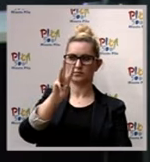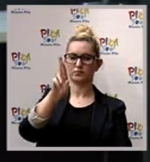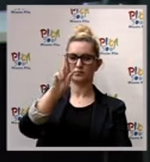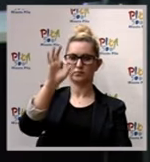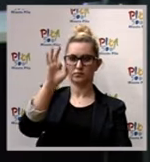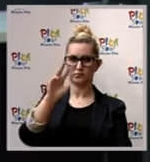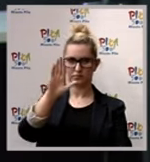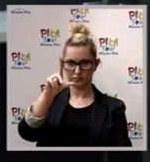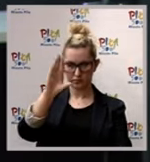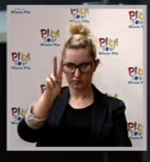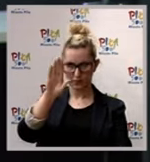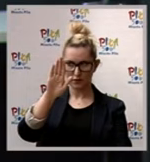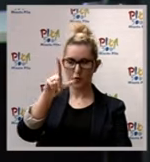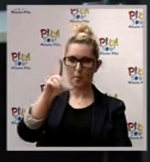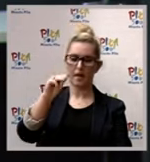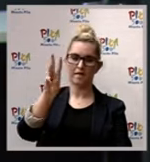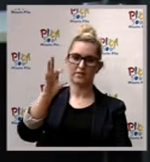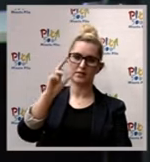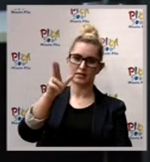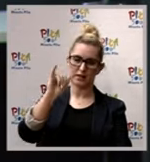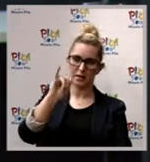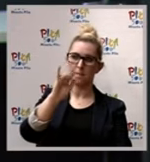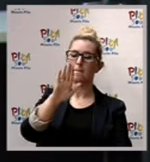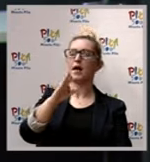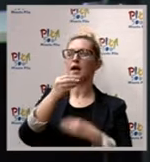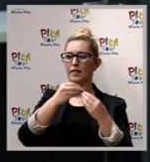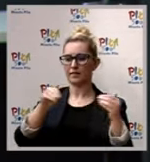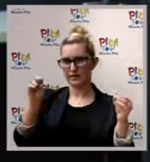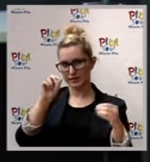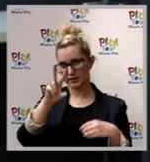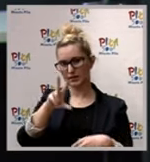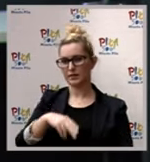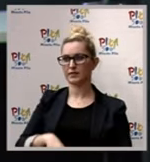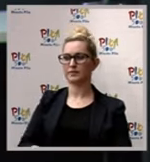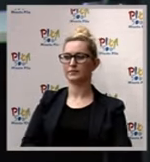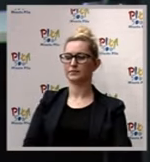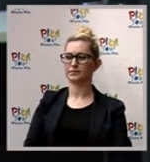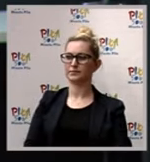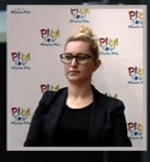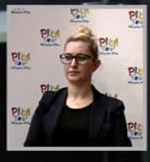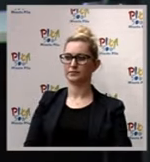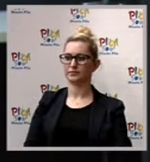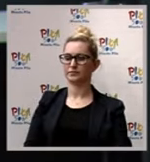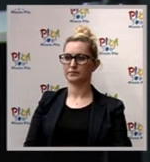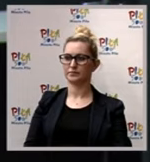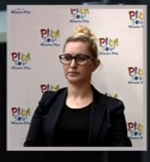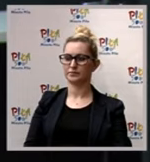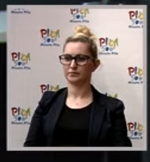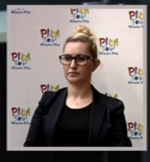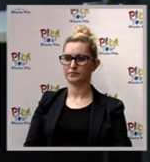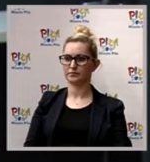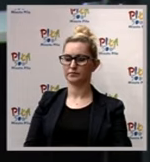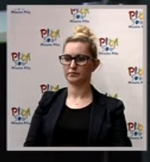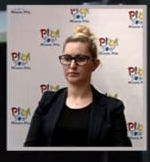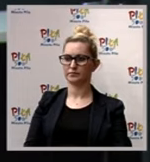Zygmunt Wróblewski uzyskał więcej głosów za wyborem niż przeciw wyborowi i został